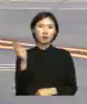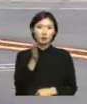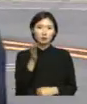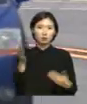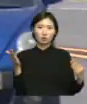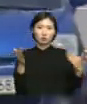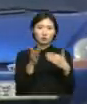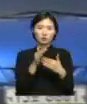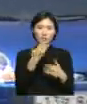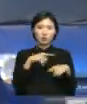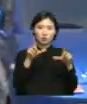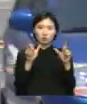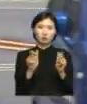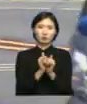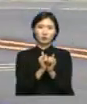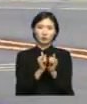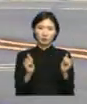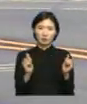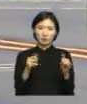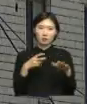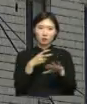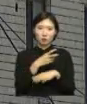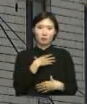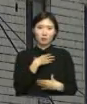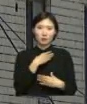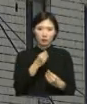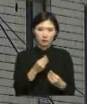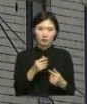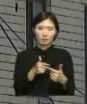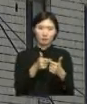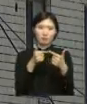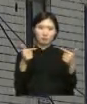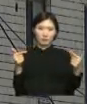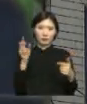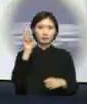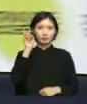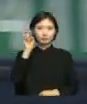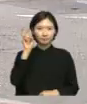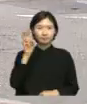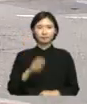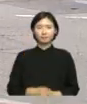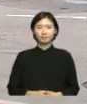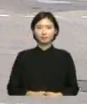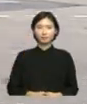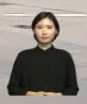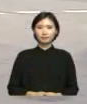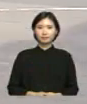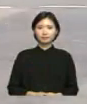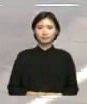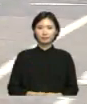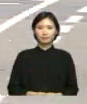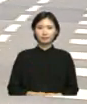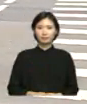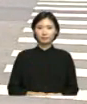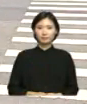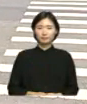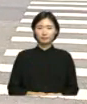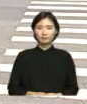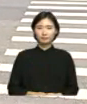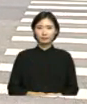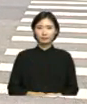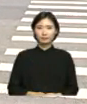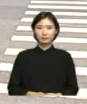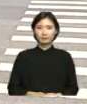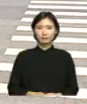돼 강동구 주민들의 교통 편의가 크게 늘 것으로 전망됩니다 딜 i've 서울 경직 케이블 tv 박영찬